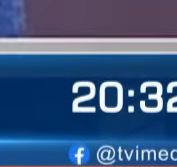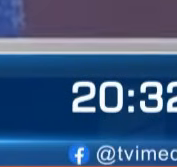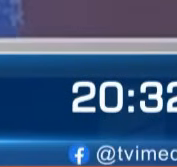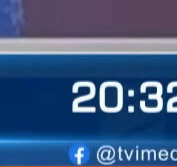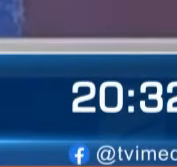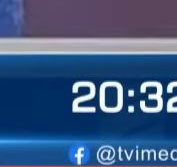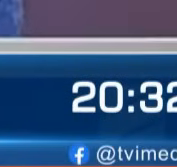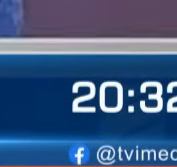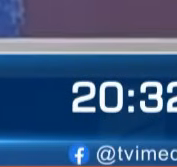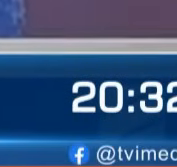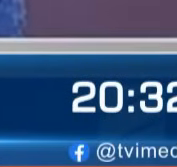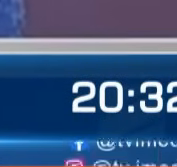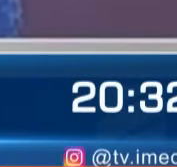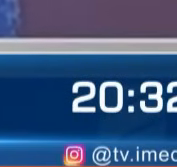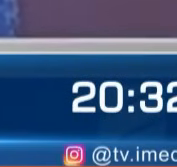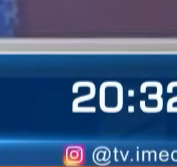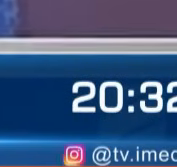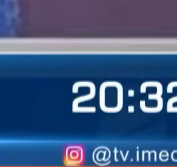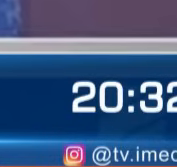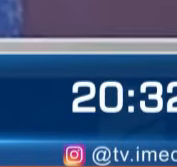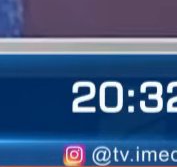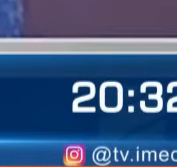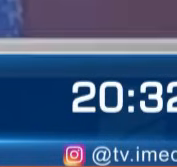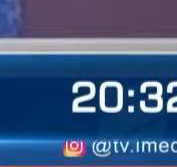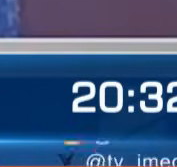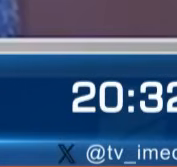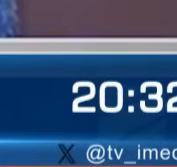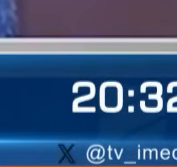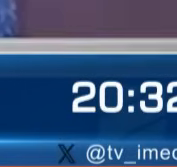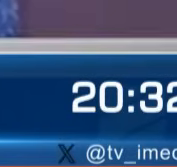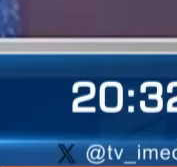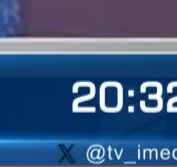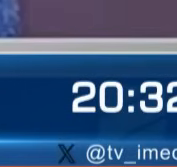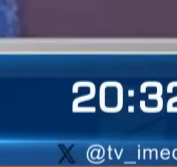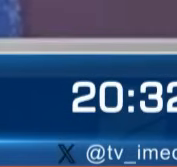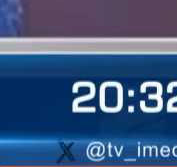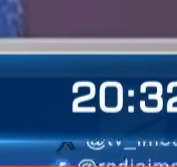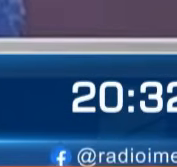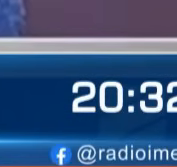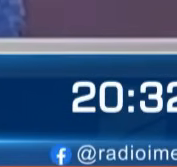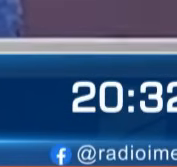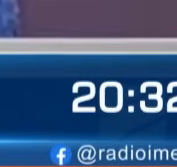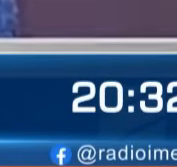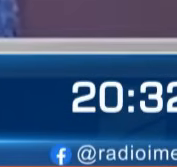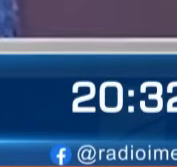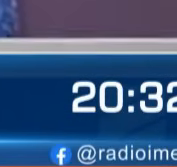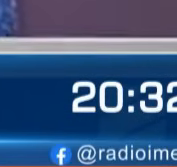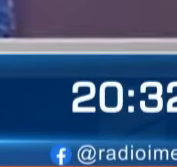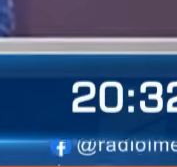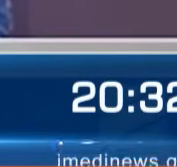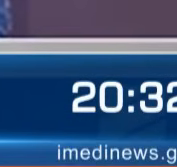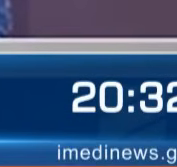პრემიერ-მინისტრობის კანდიდატთან. Მანამდეც კარგი თანამშრომლობა მქონდა რა პოზიციაზეც მუშაობდა. Იმედი მაქვს რომ პოზიტიური